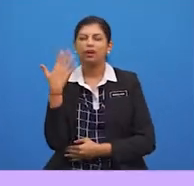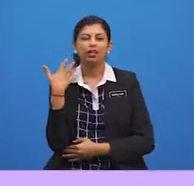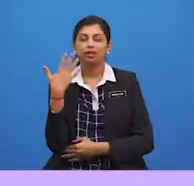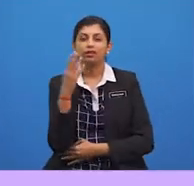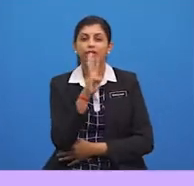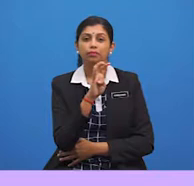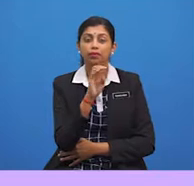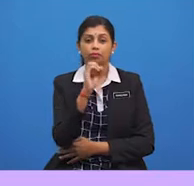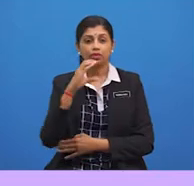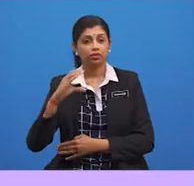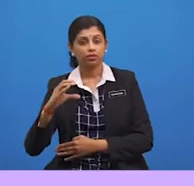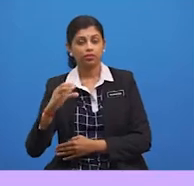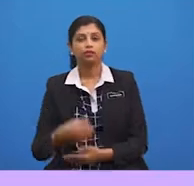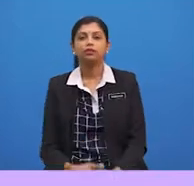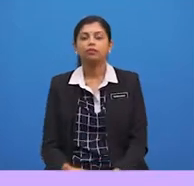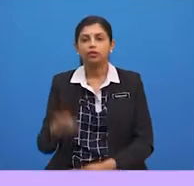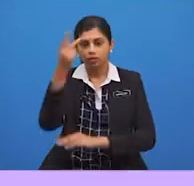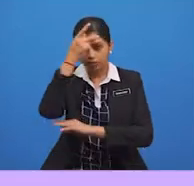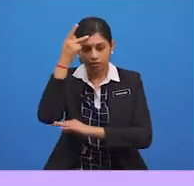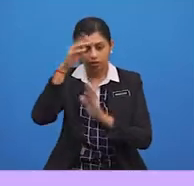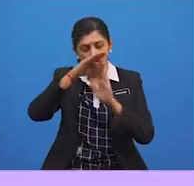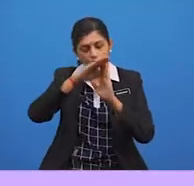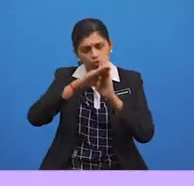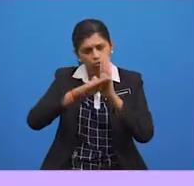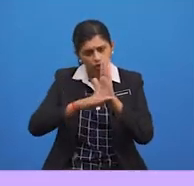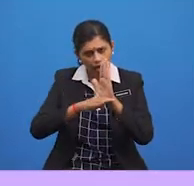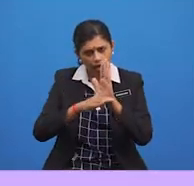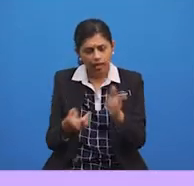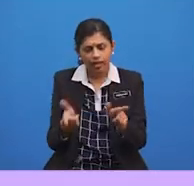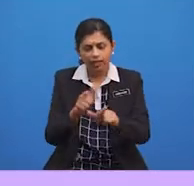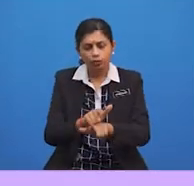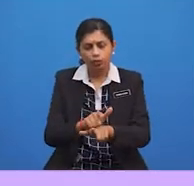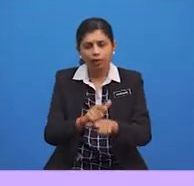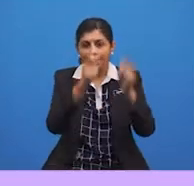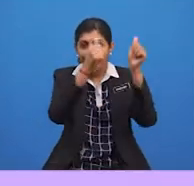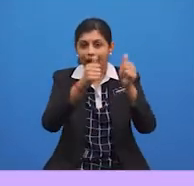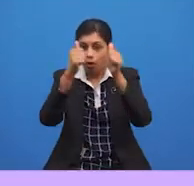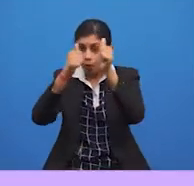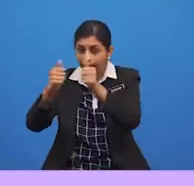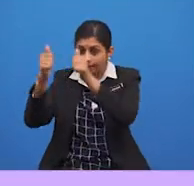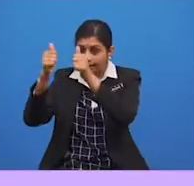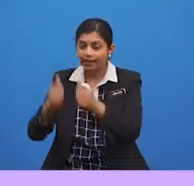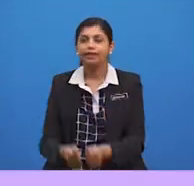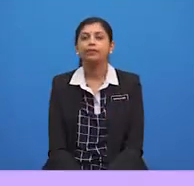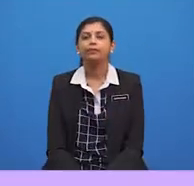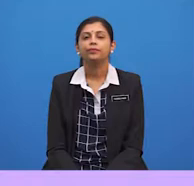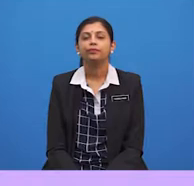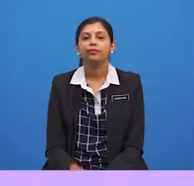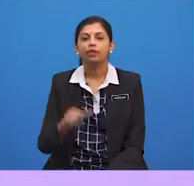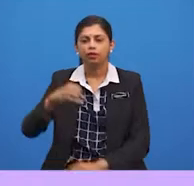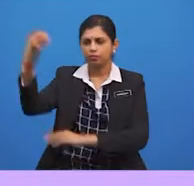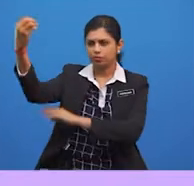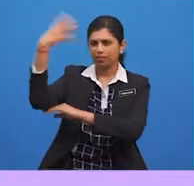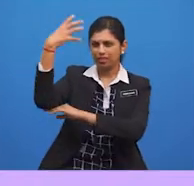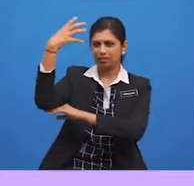40 darjah Celsius kerana kekurangan letupan awan yang menyebabkan